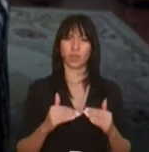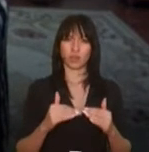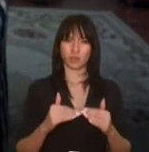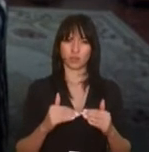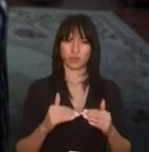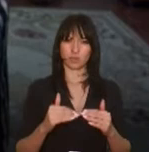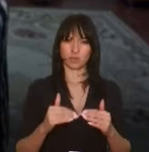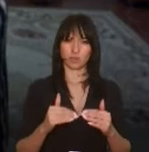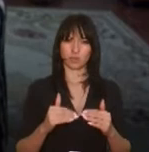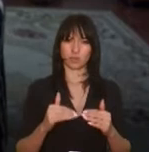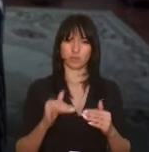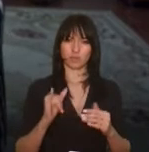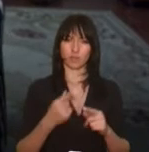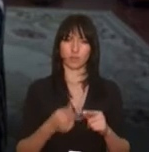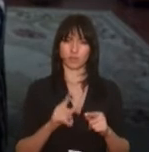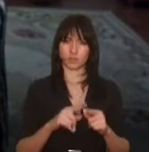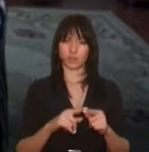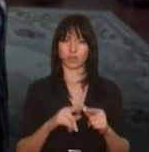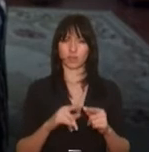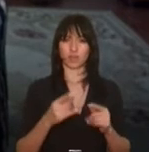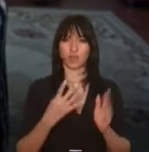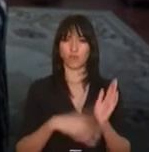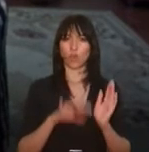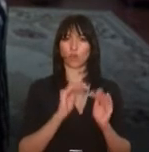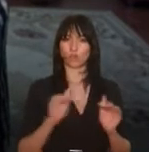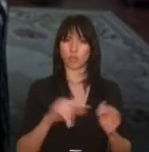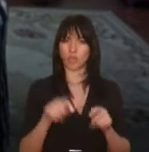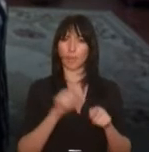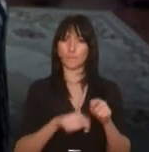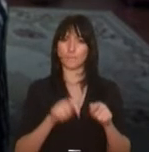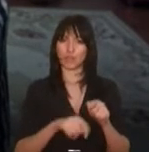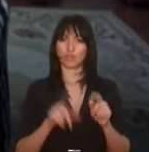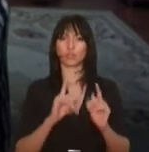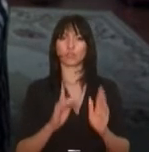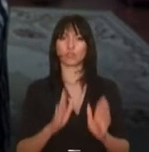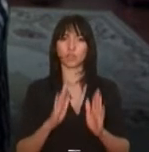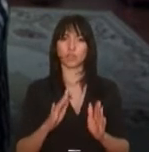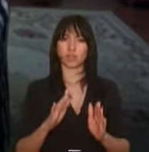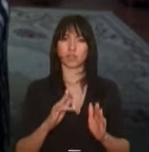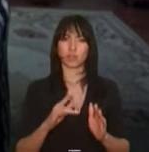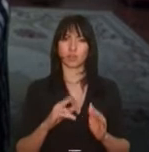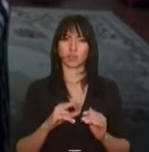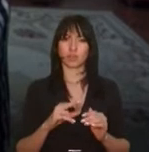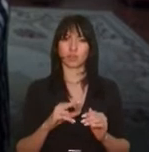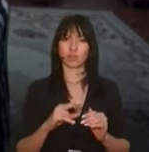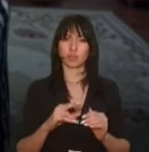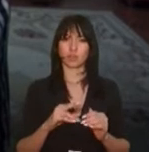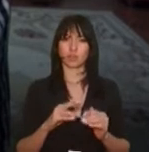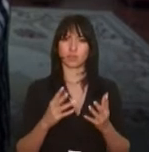треба послухати 90 дітей, то уявіть, що тільки покласти і прийняти з